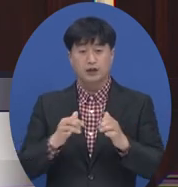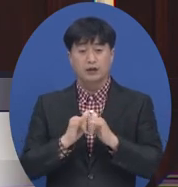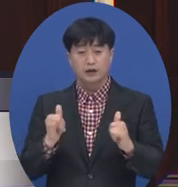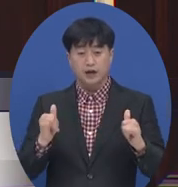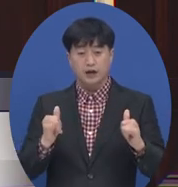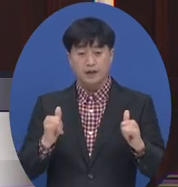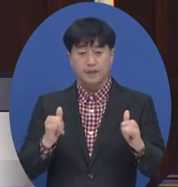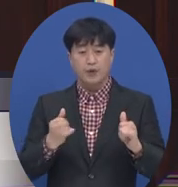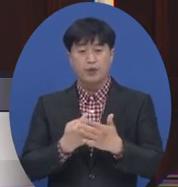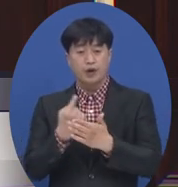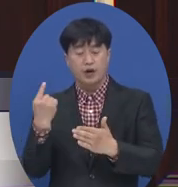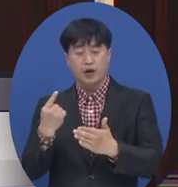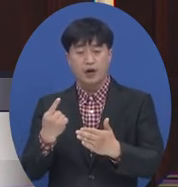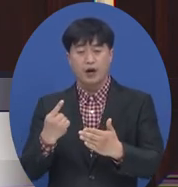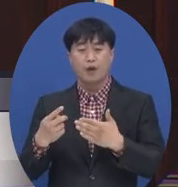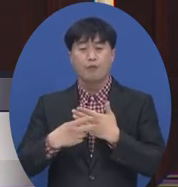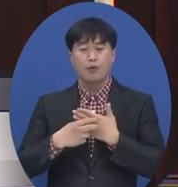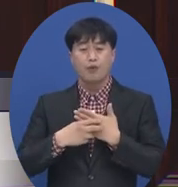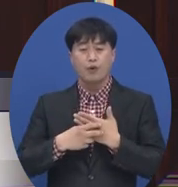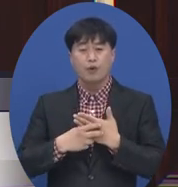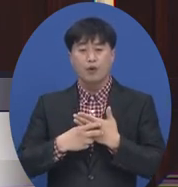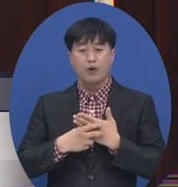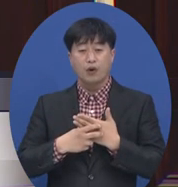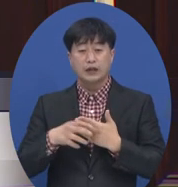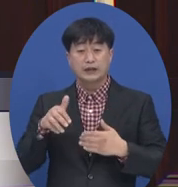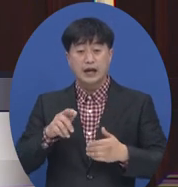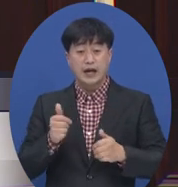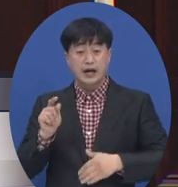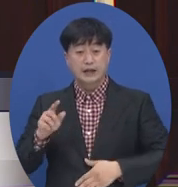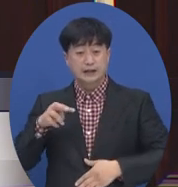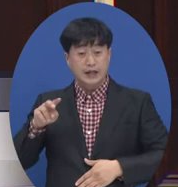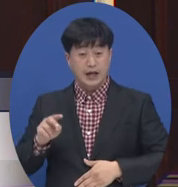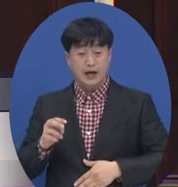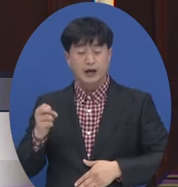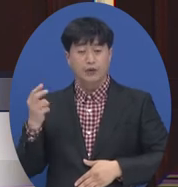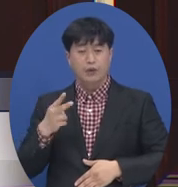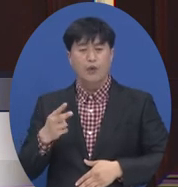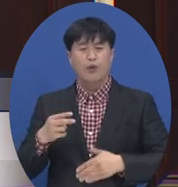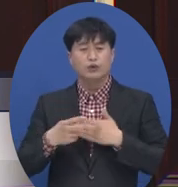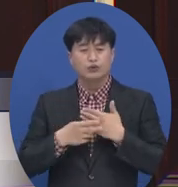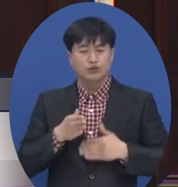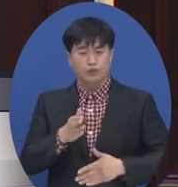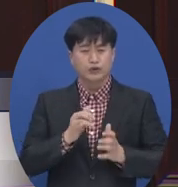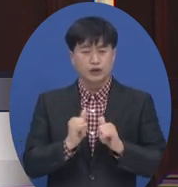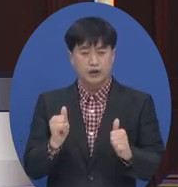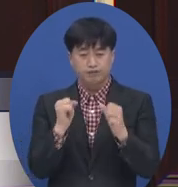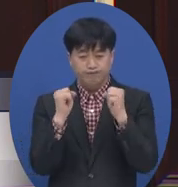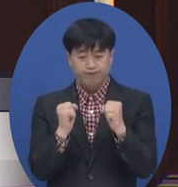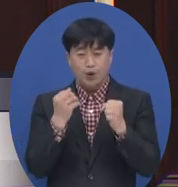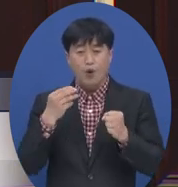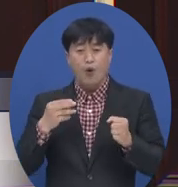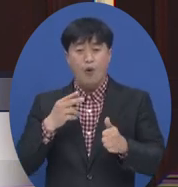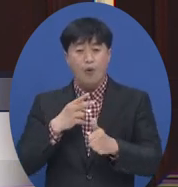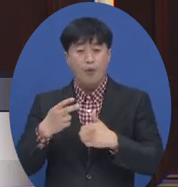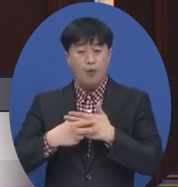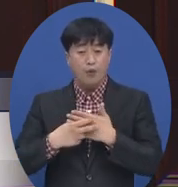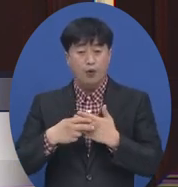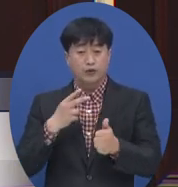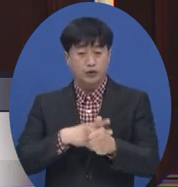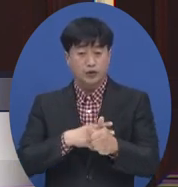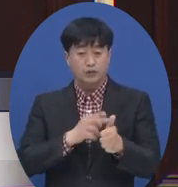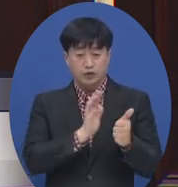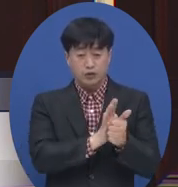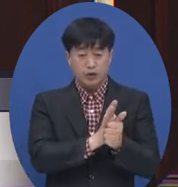보건 행정 인력 외에도 보건 장학사 등 보건 전문 인력을 배치하여 보건교사를 지원하는